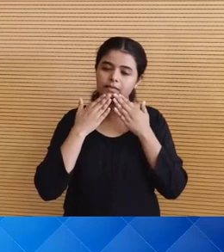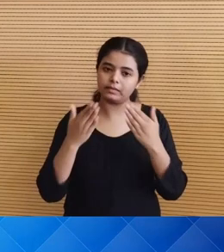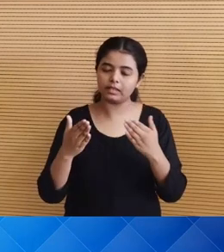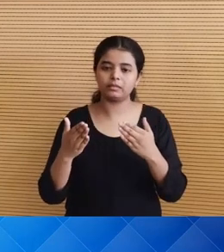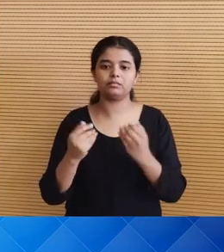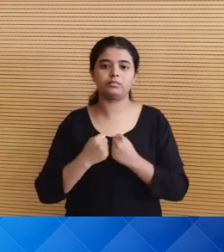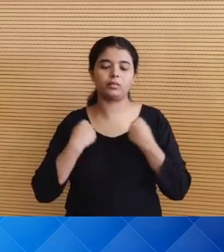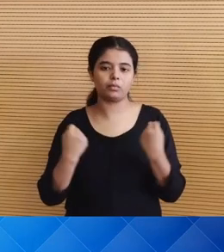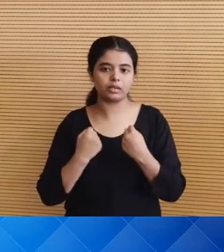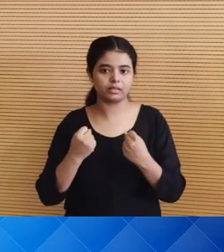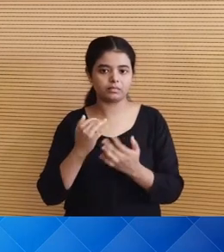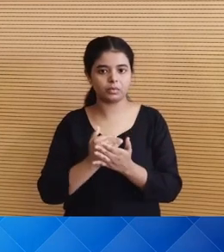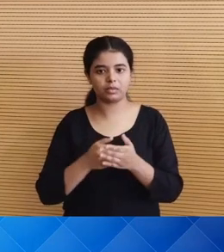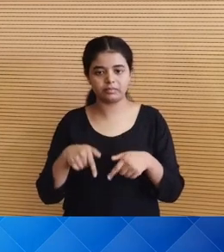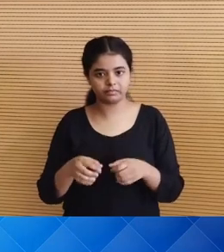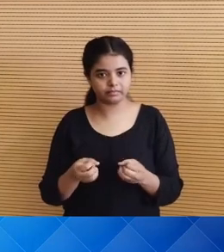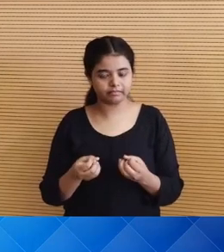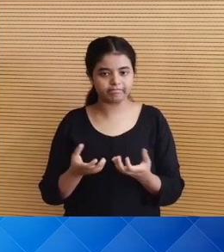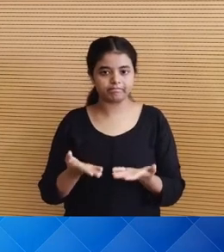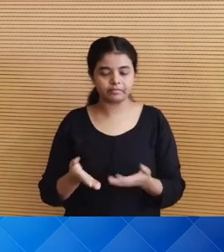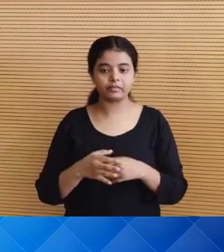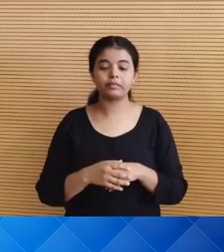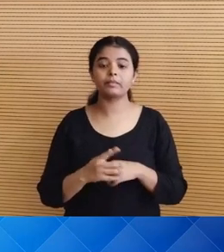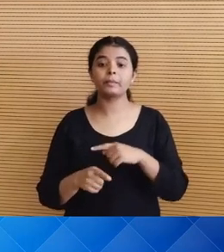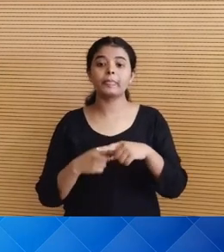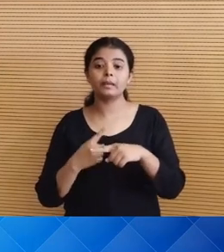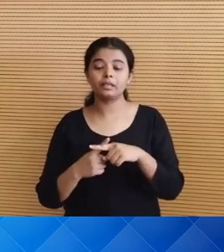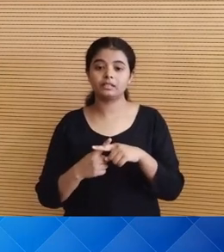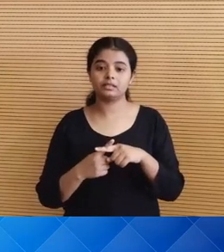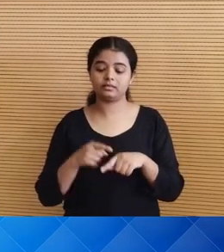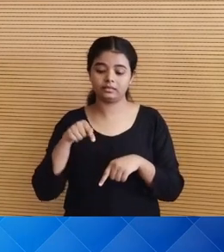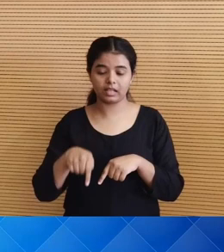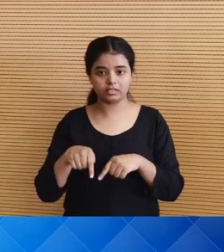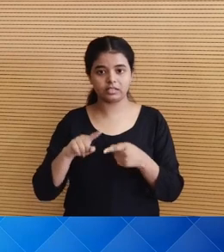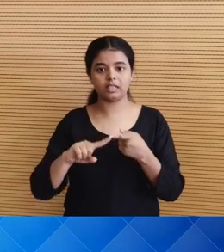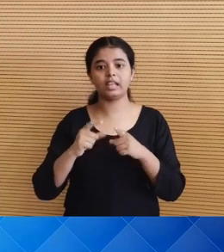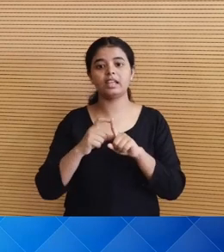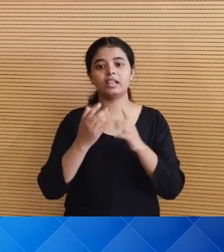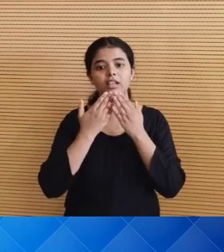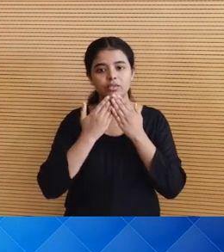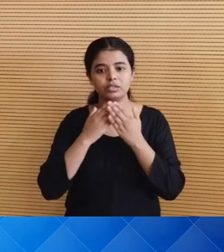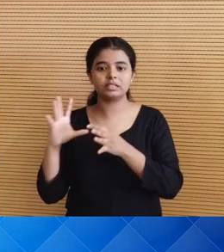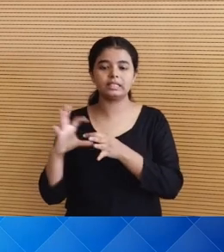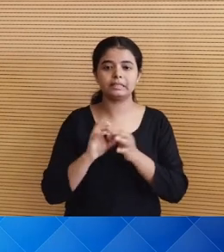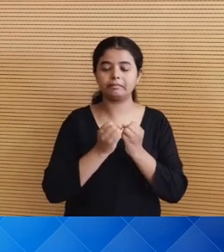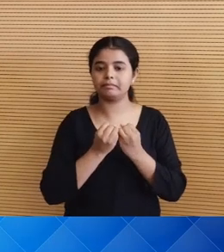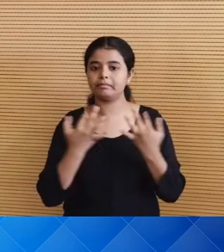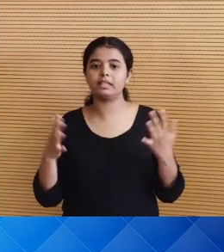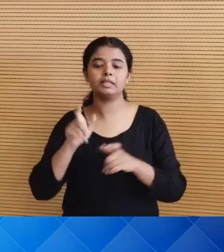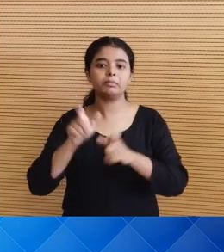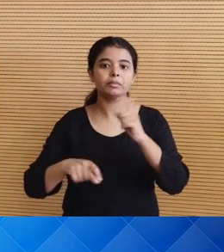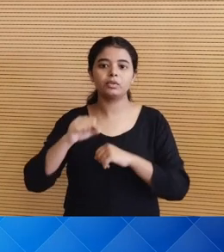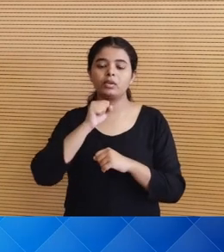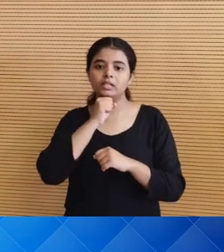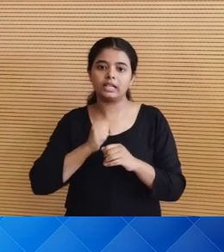हूँ. हमारे साथ आज हाजिर हैं बहुत सारे सीनियर एजुकेशनिस्ट्स, हमारे ऑटोनोमस बॉडीज़ के हेड्स,